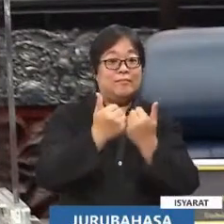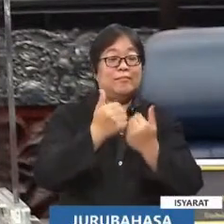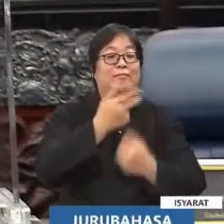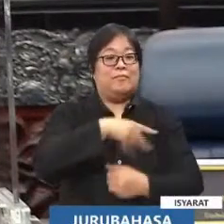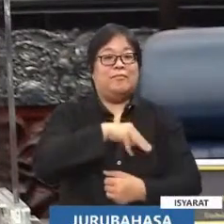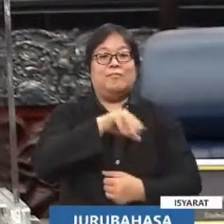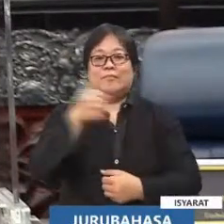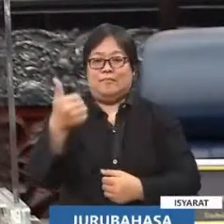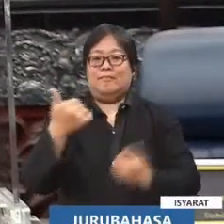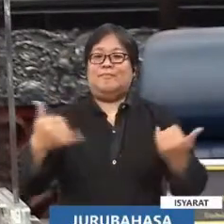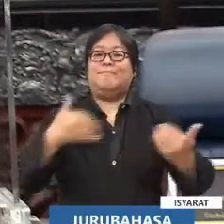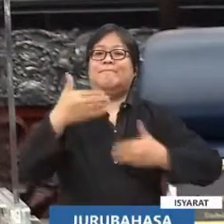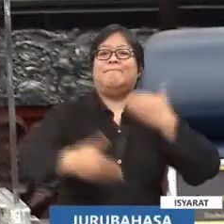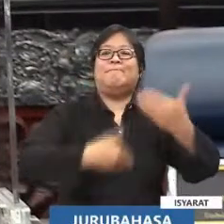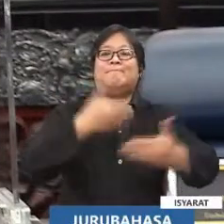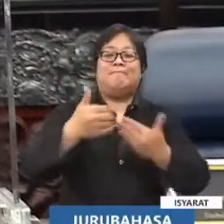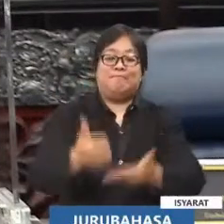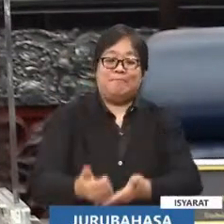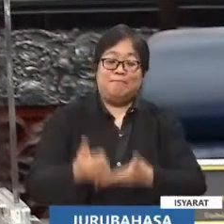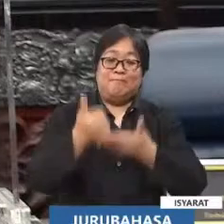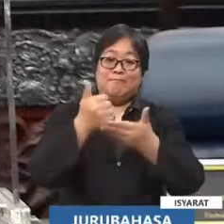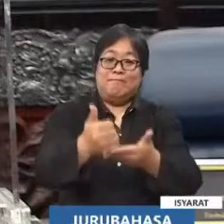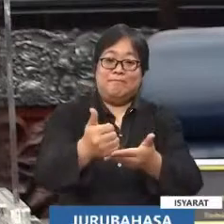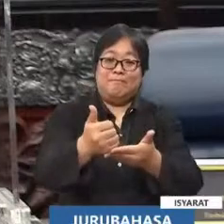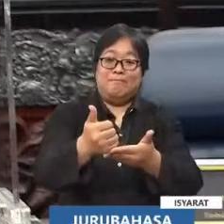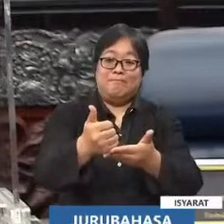kementerian lain juga kita telah laksanakan untuk membantu